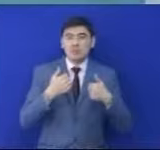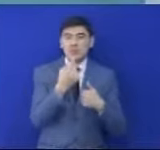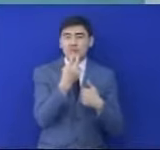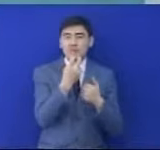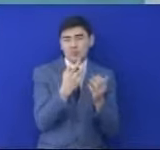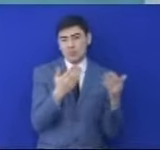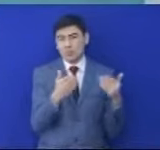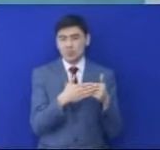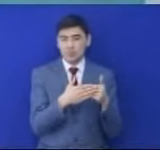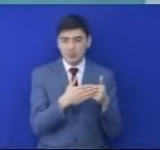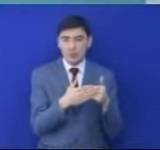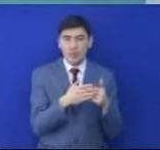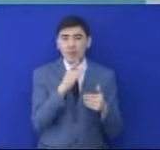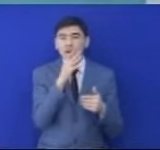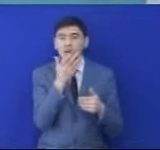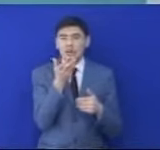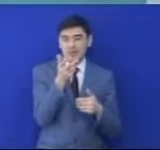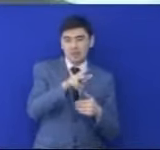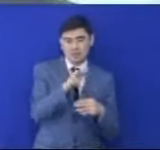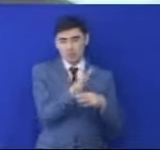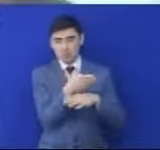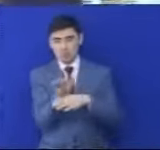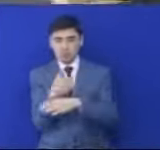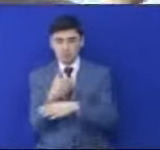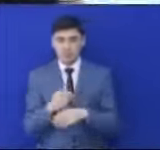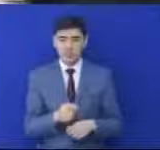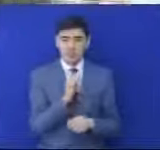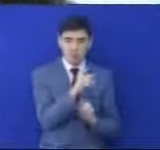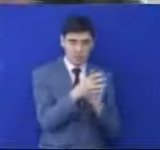жуық қатысушы 3 жас ерекшелігі бойынша мықтыларды анықтады.